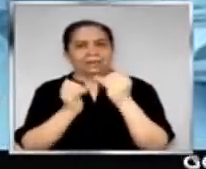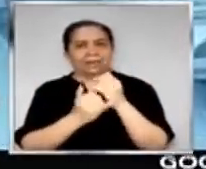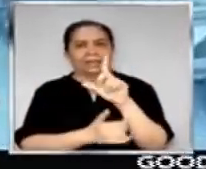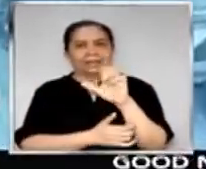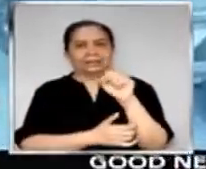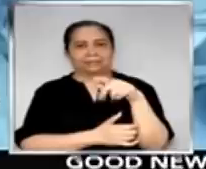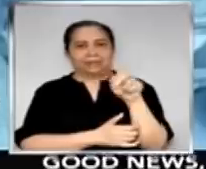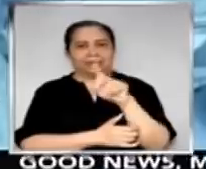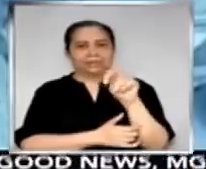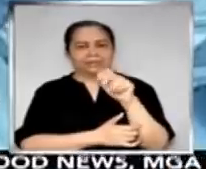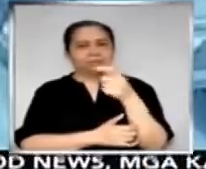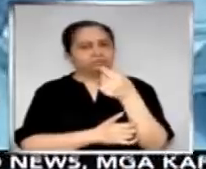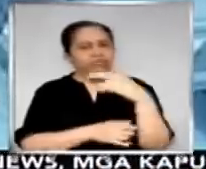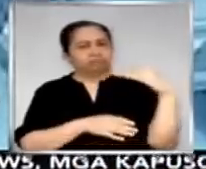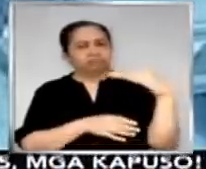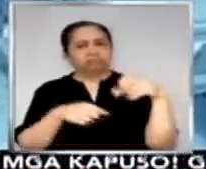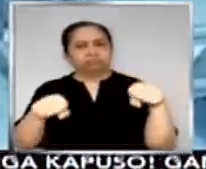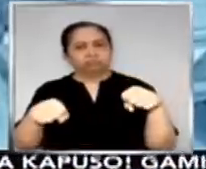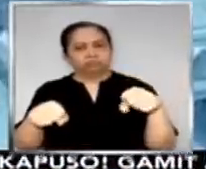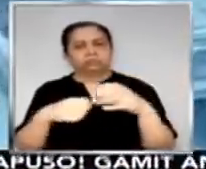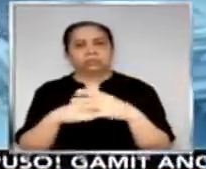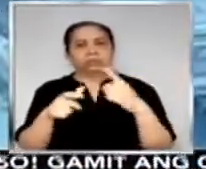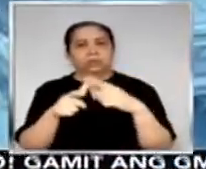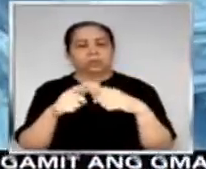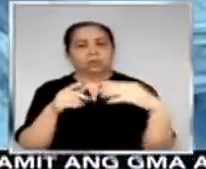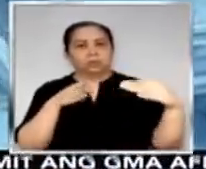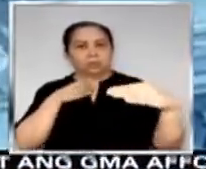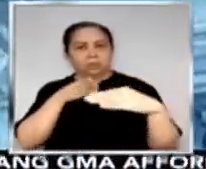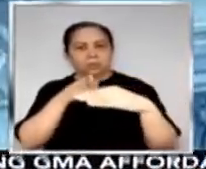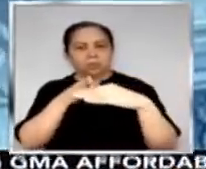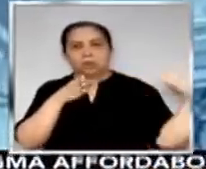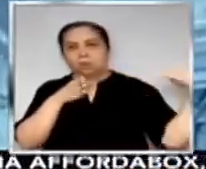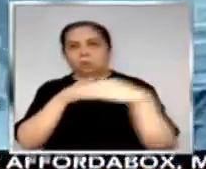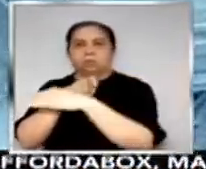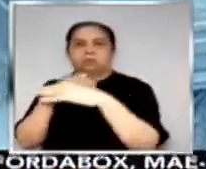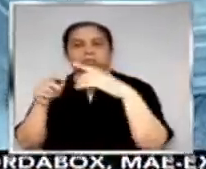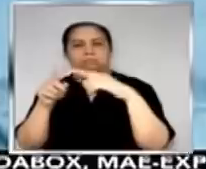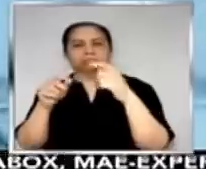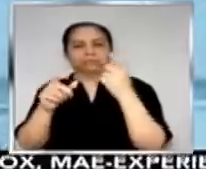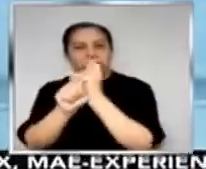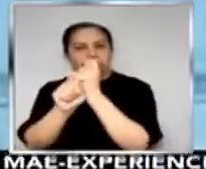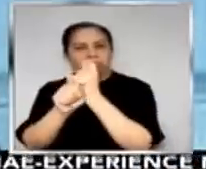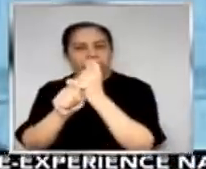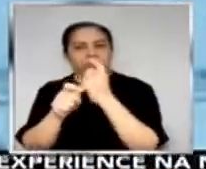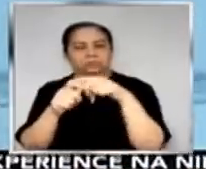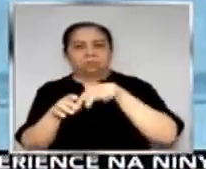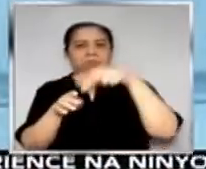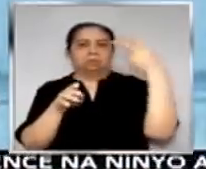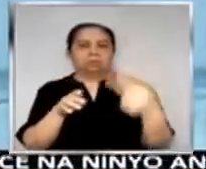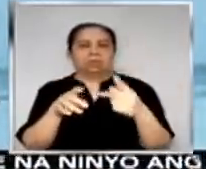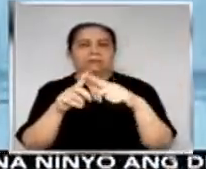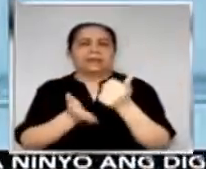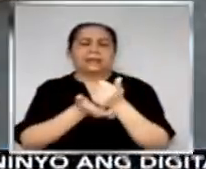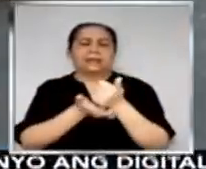banayad lang ang takbo ng motorsiklo. Na makaabot ito sa highway, nahagip ito ng dumaang truck. Tumila po ng rider pero tinulungan naman siya